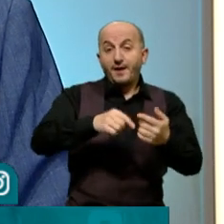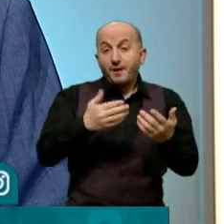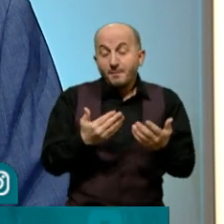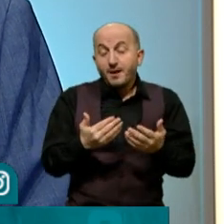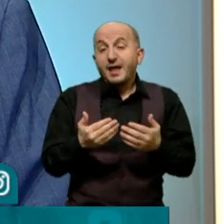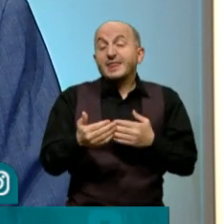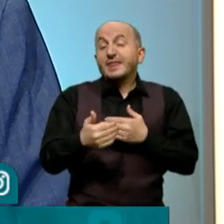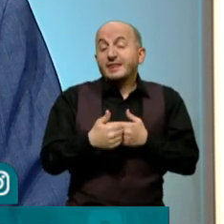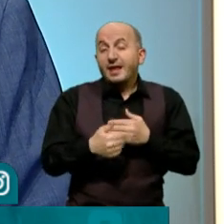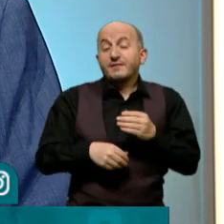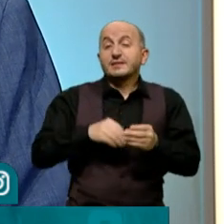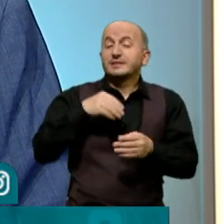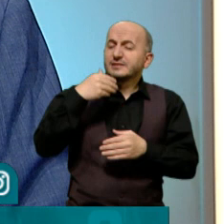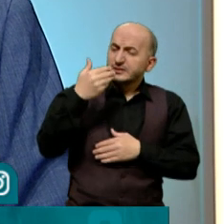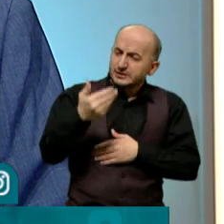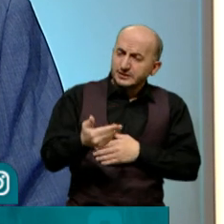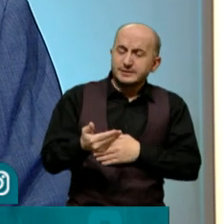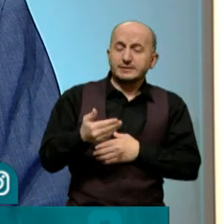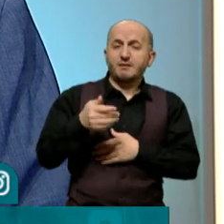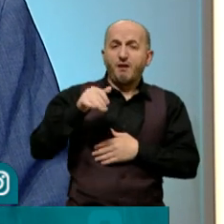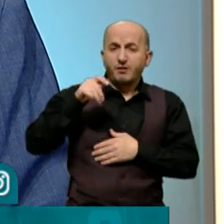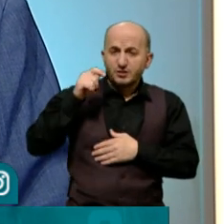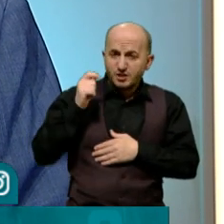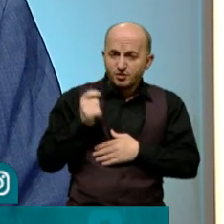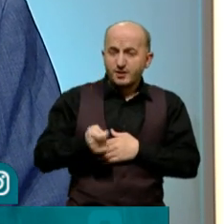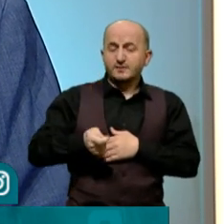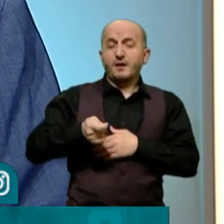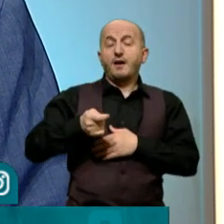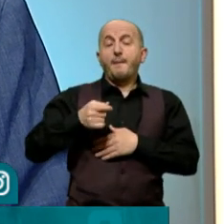tedavinin neticesinde hakikaten işte